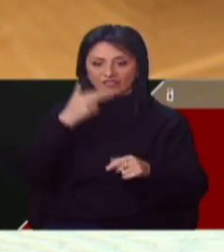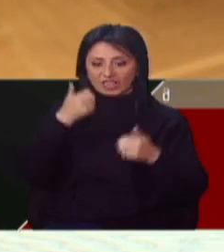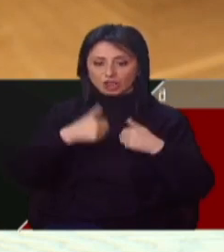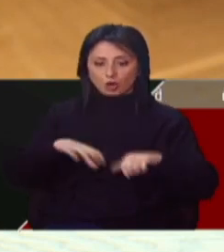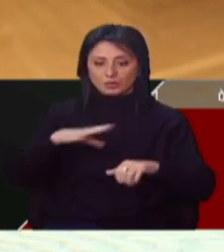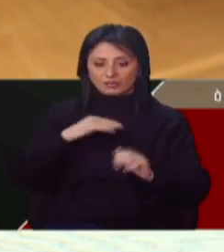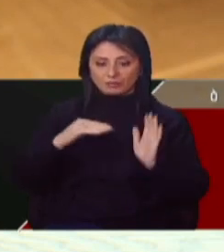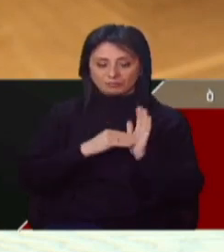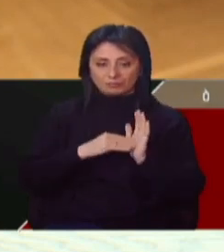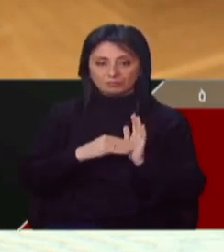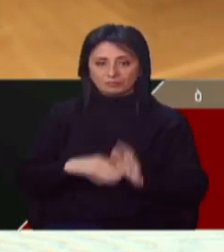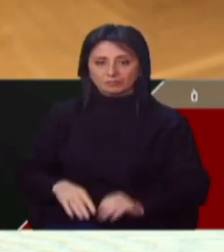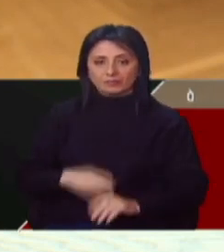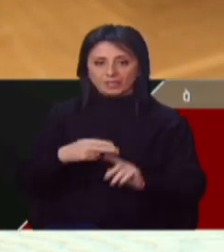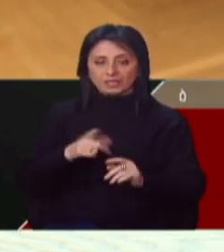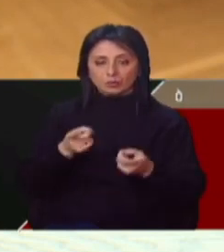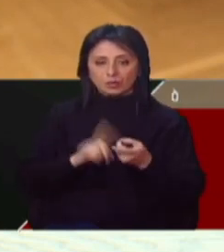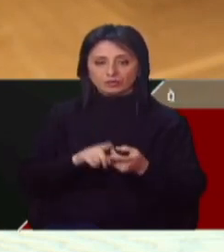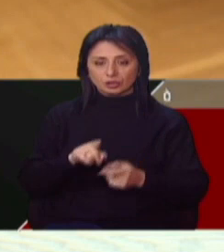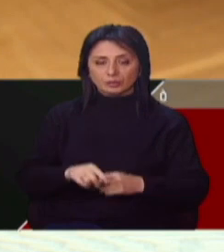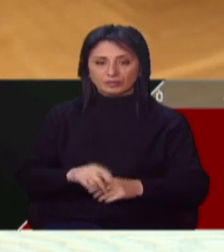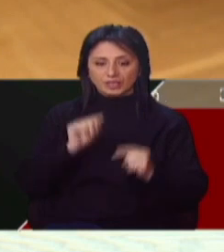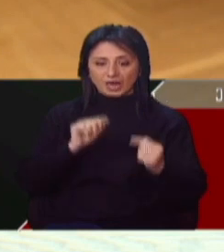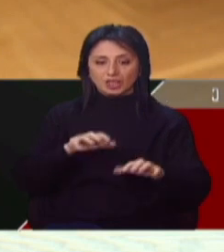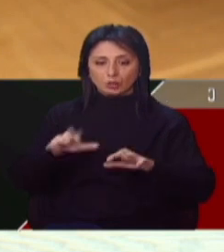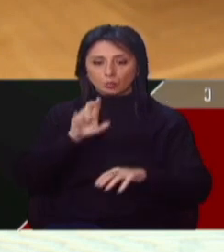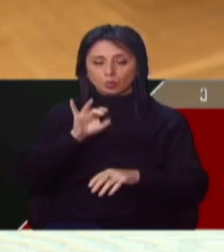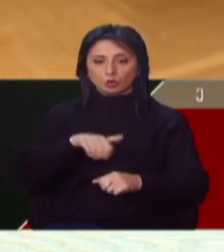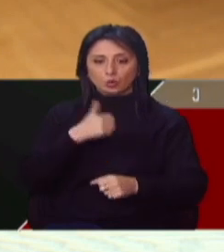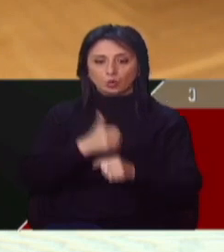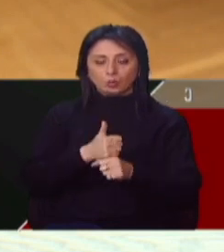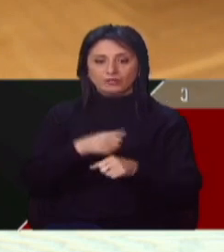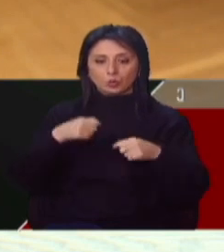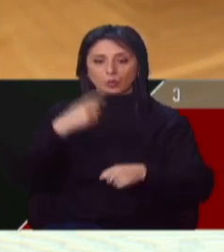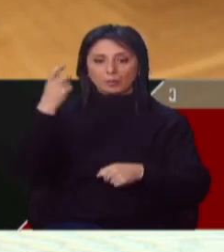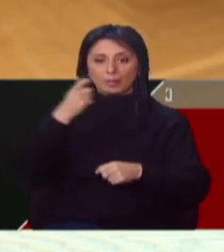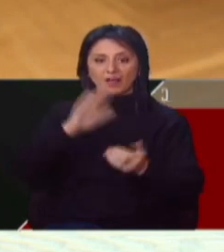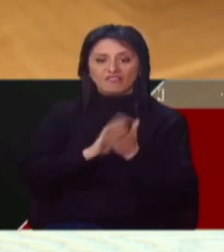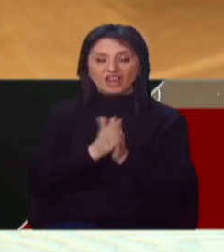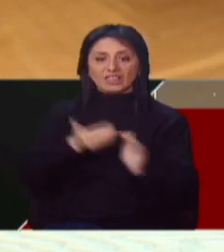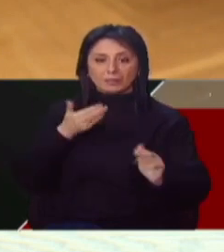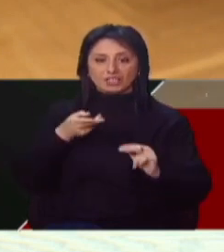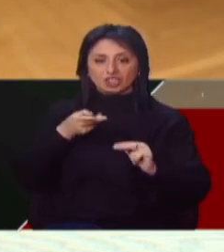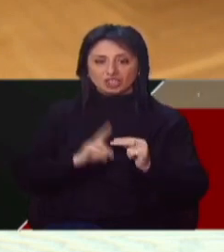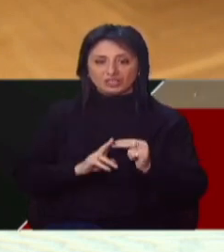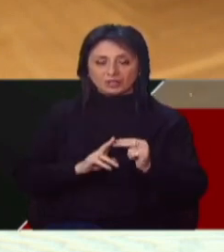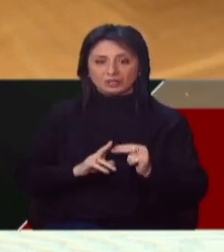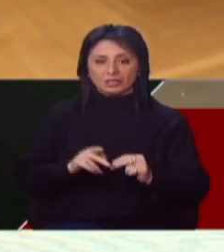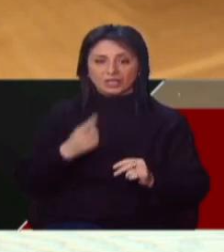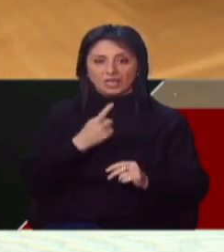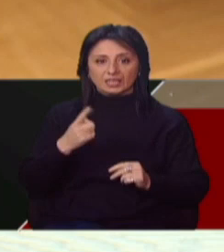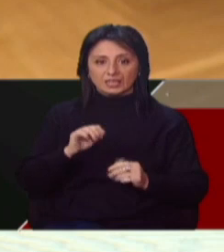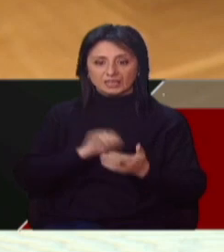comisia sconda agnișnuli, esu kavșir deba, anticorupțiul biuro suprosis, ukleva muslibis vadam de șet scoetas,